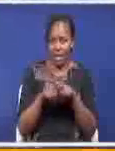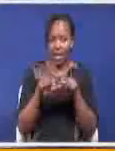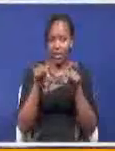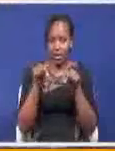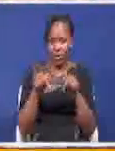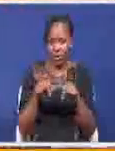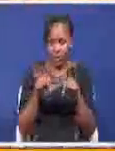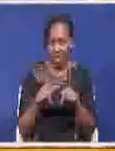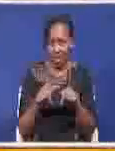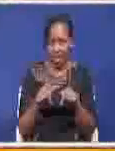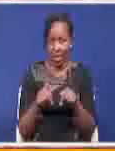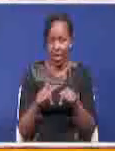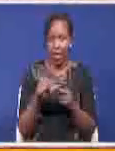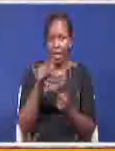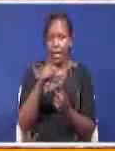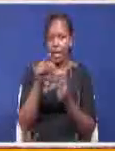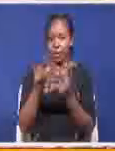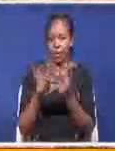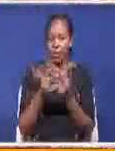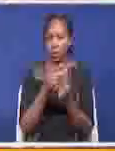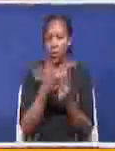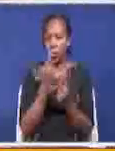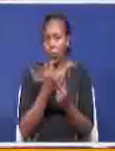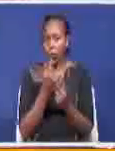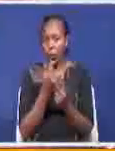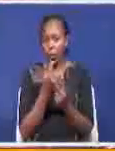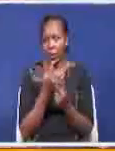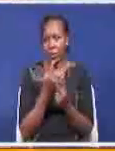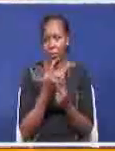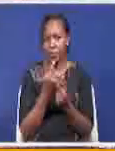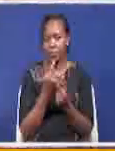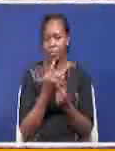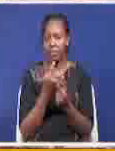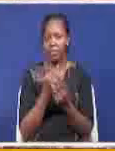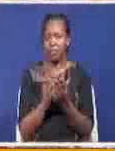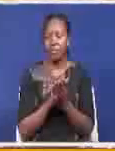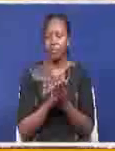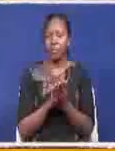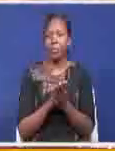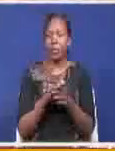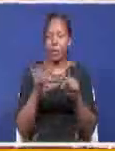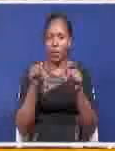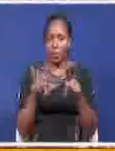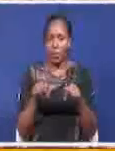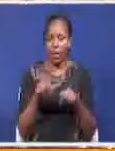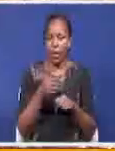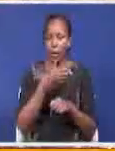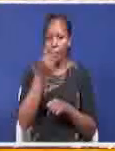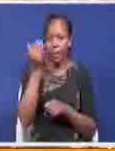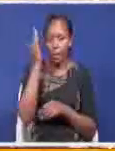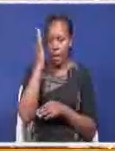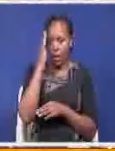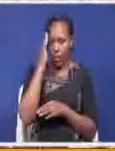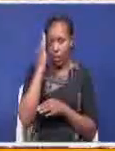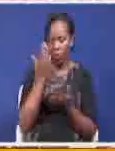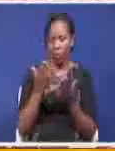iniaga mukoro ngi nta yakara ini aga ngadi kuma mukoro yuma no na ibara kare bakama emde ke ende ke no kembati mbanti ku